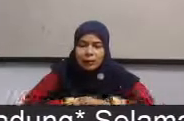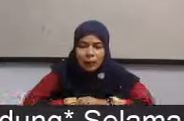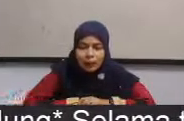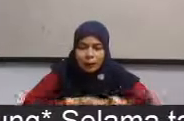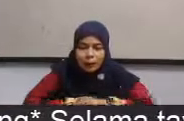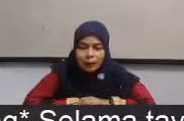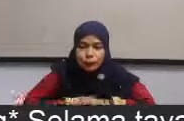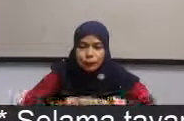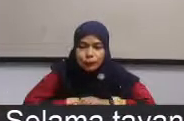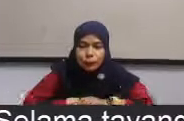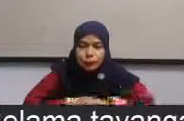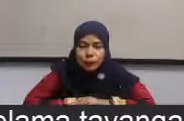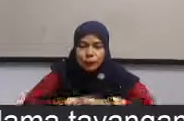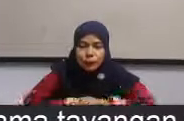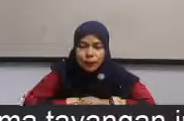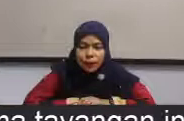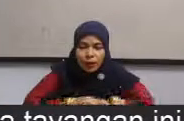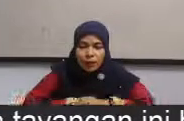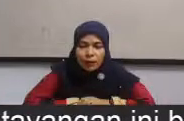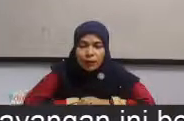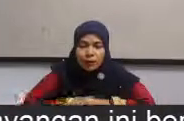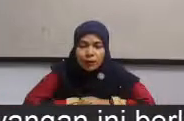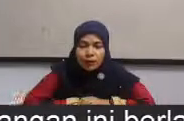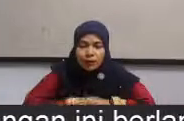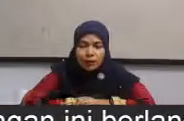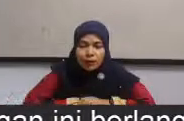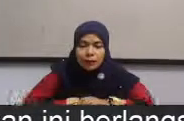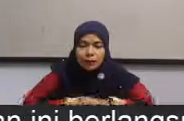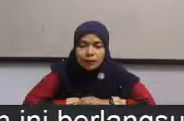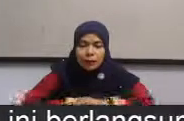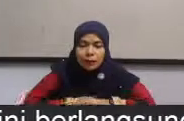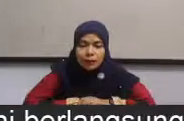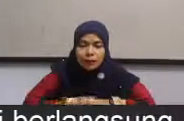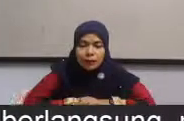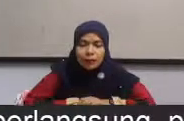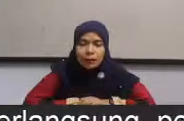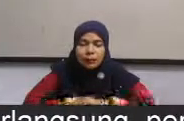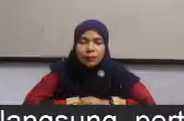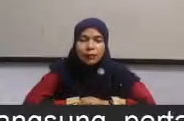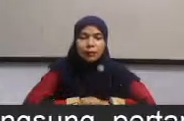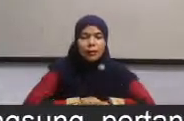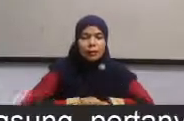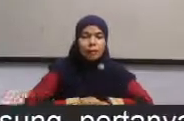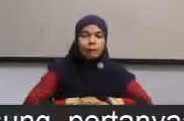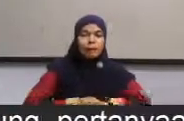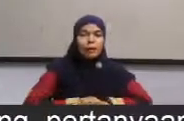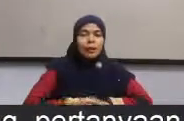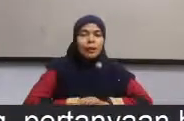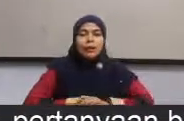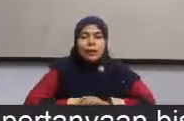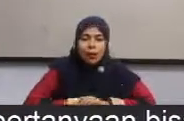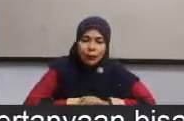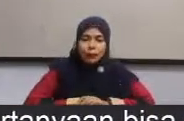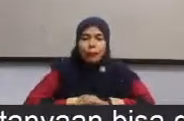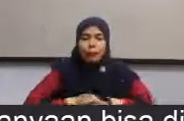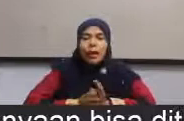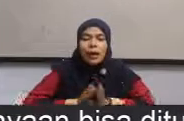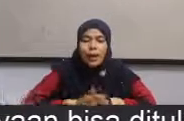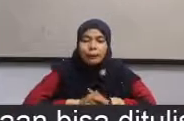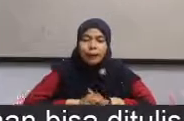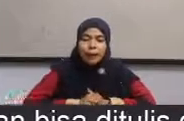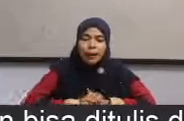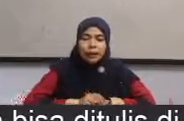soalnya 50 oke nah Hai Keh ya